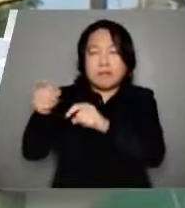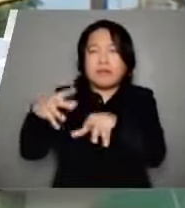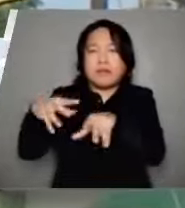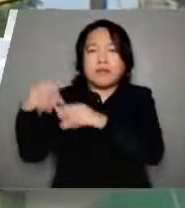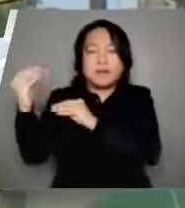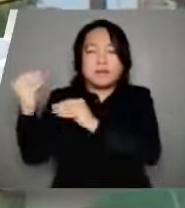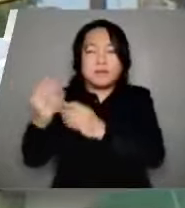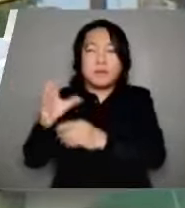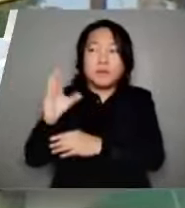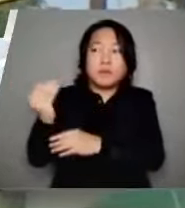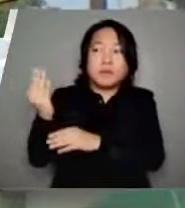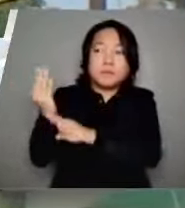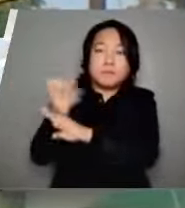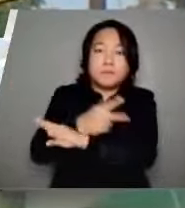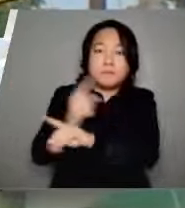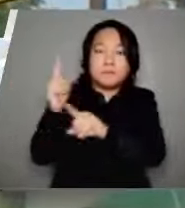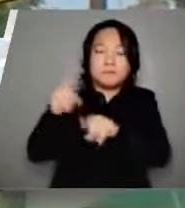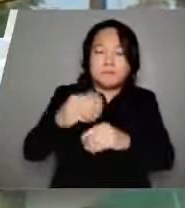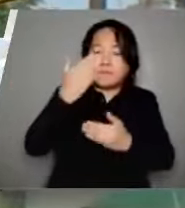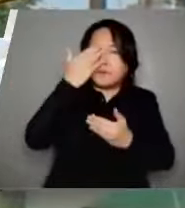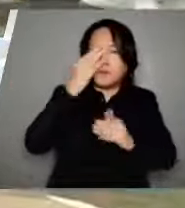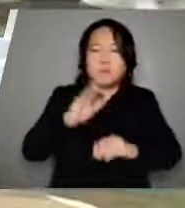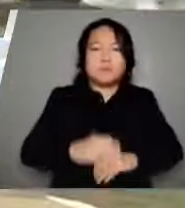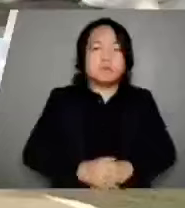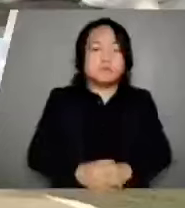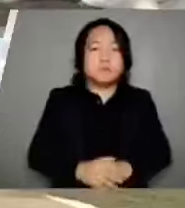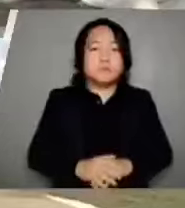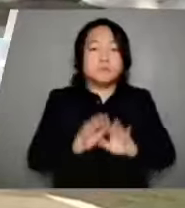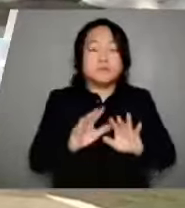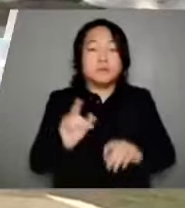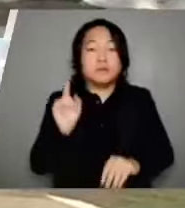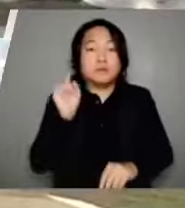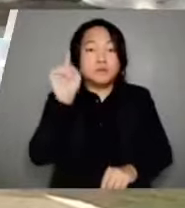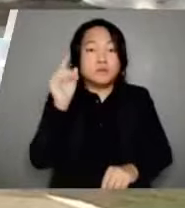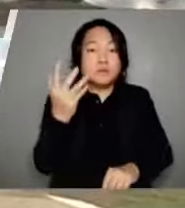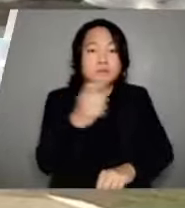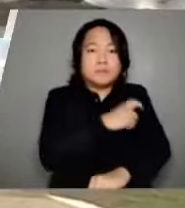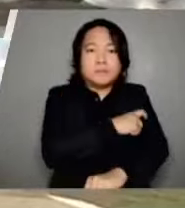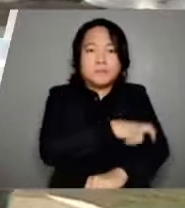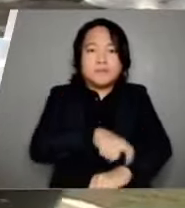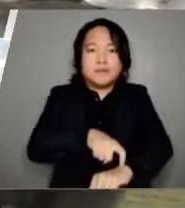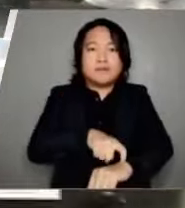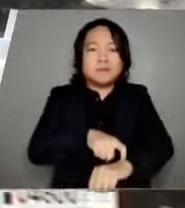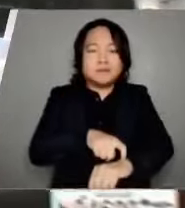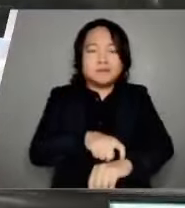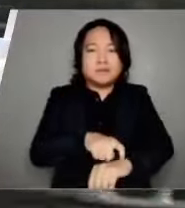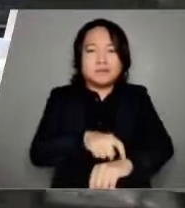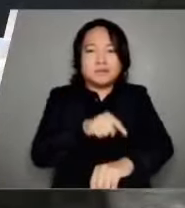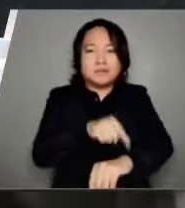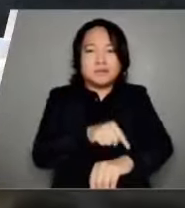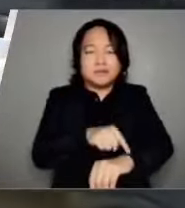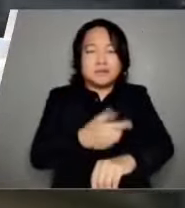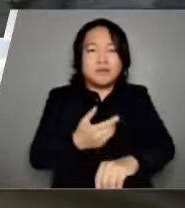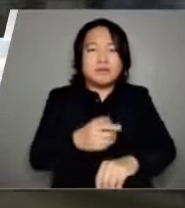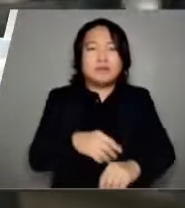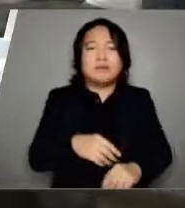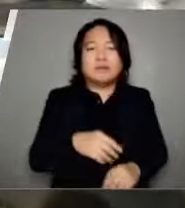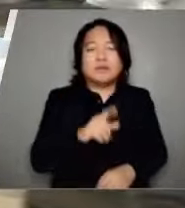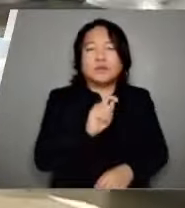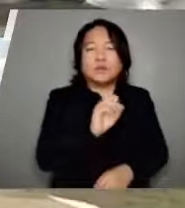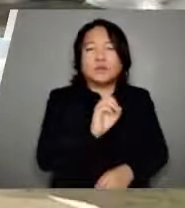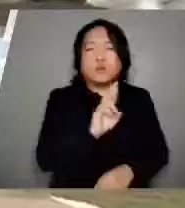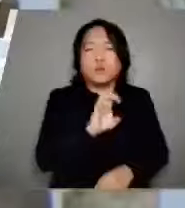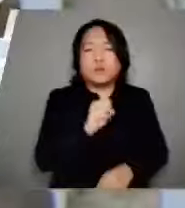nagkaroon ng Assumption of Command Ceremony sa Palawan at umupo na si Rear Admiral Alfonso Torres Jr. bilang Acting